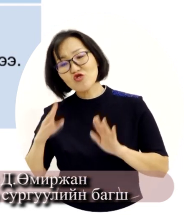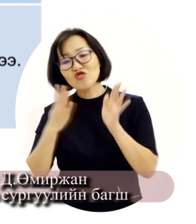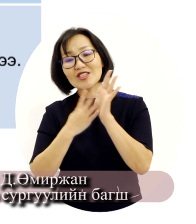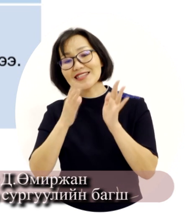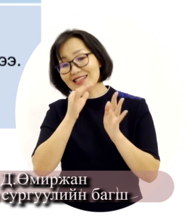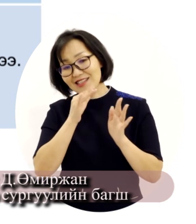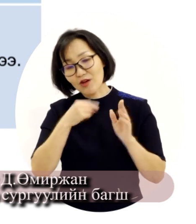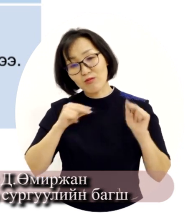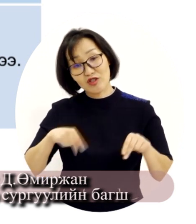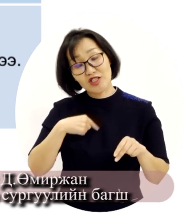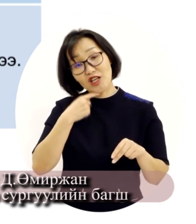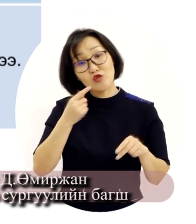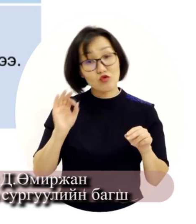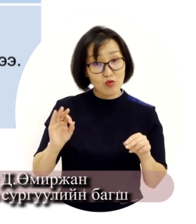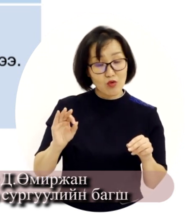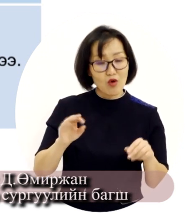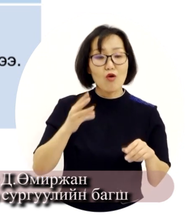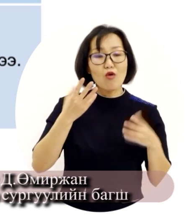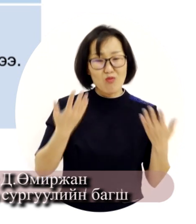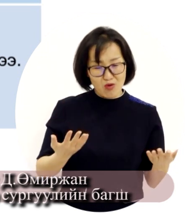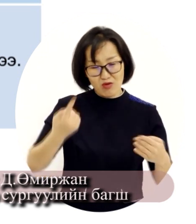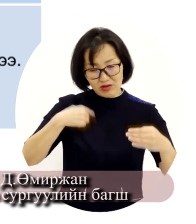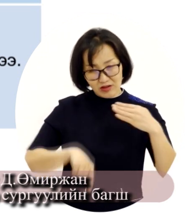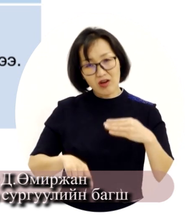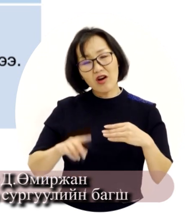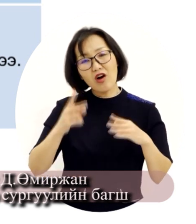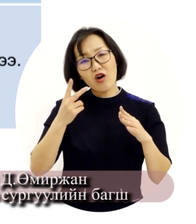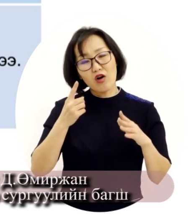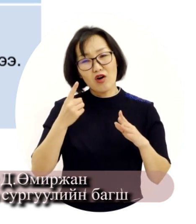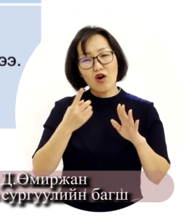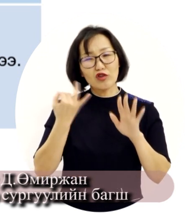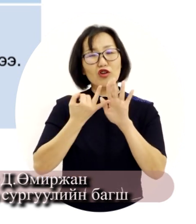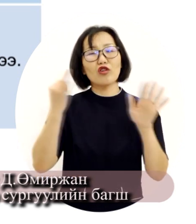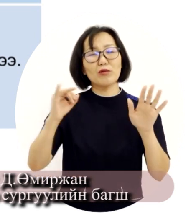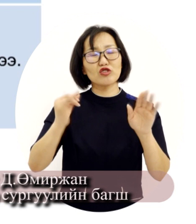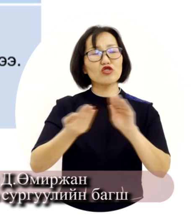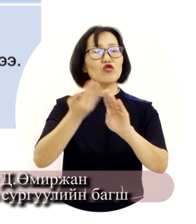па? Сендердің жазғандарыңызға сәйкес келіп тұр ма?